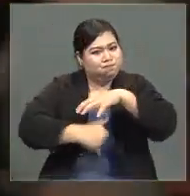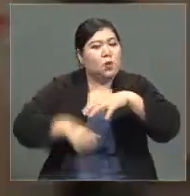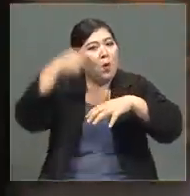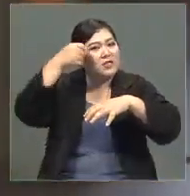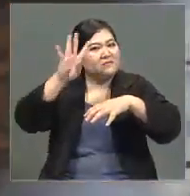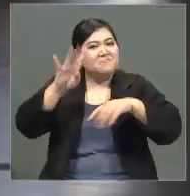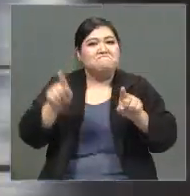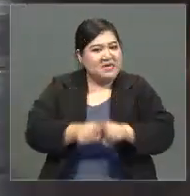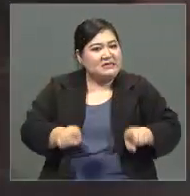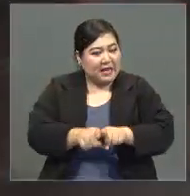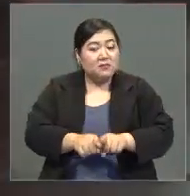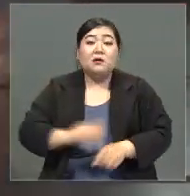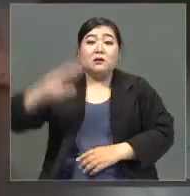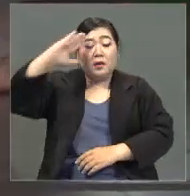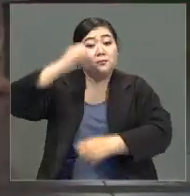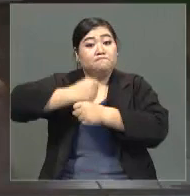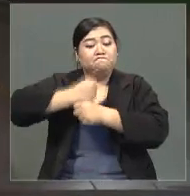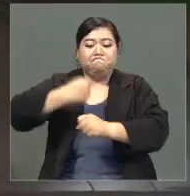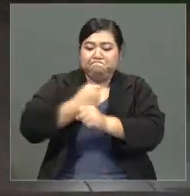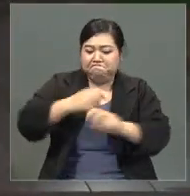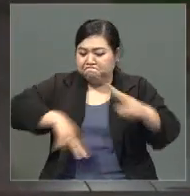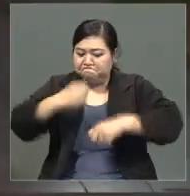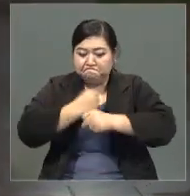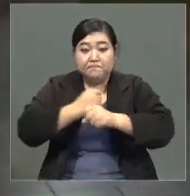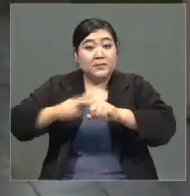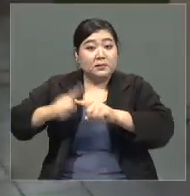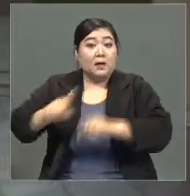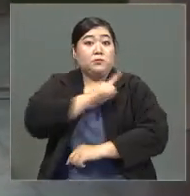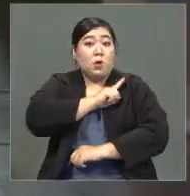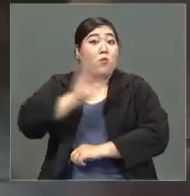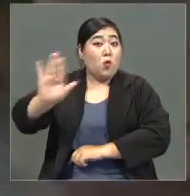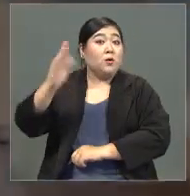ารเนี่ยแม้ว่าจะเสร็จสิ้นจากการปฏิบัติหน้าที่กลับมาบ้านเราก็ต้องเข้า State Quarantine เช่นเดียวกันค่ะ